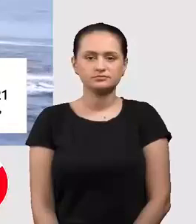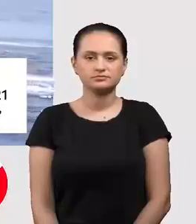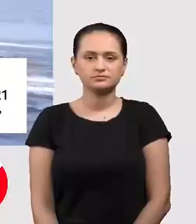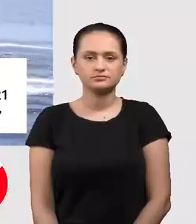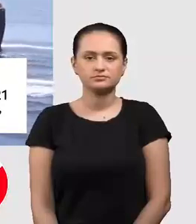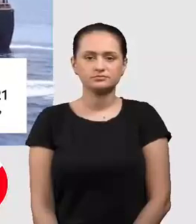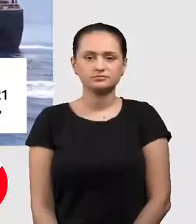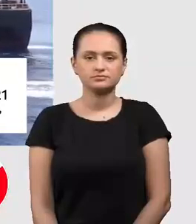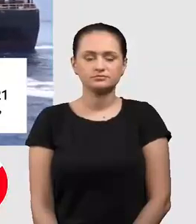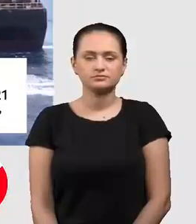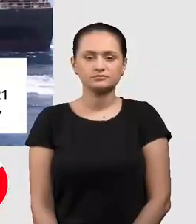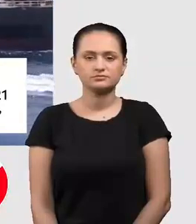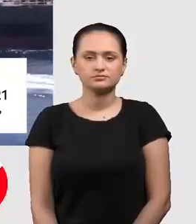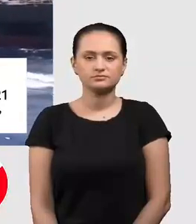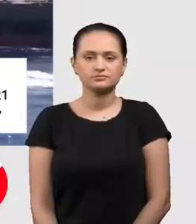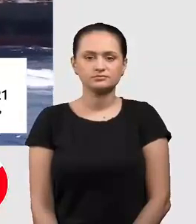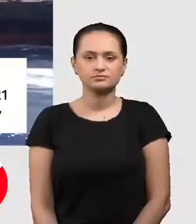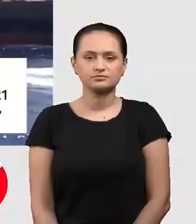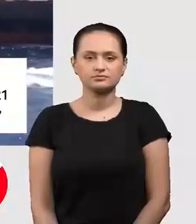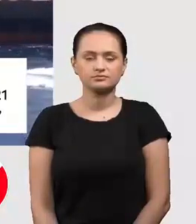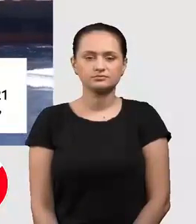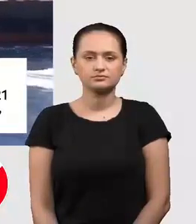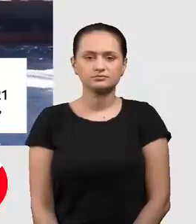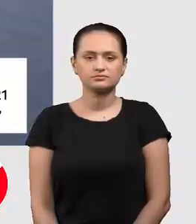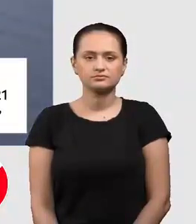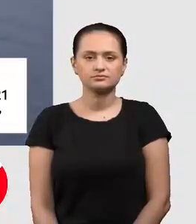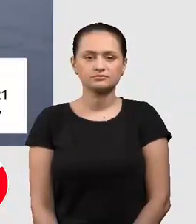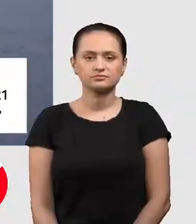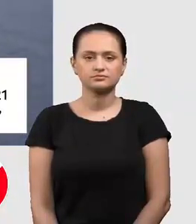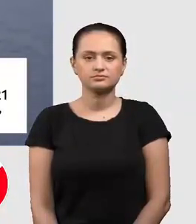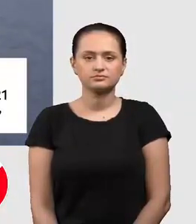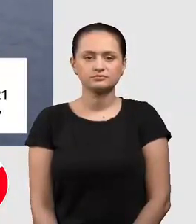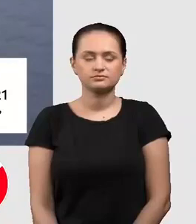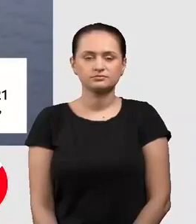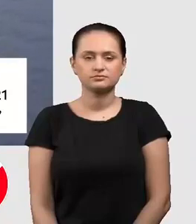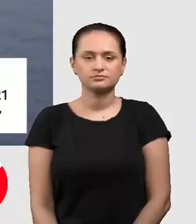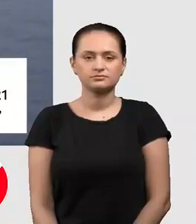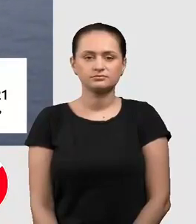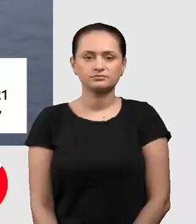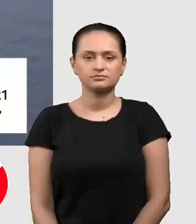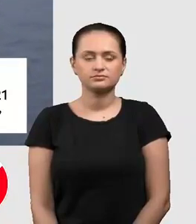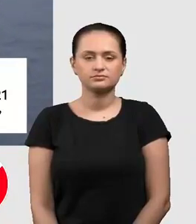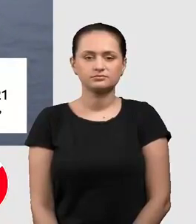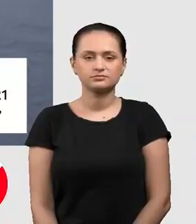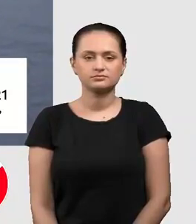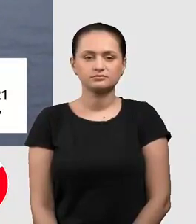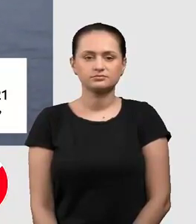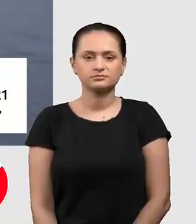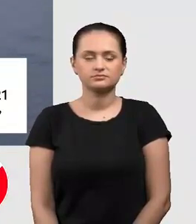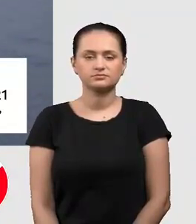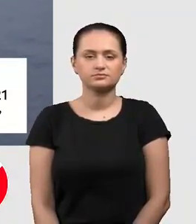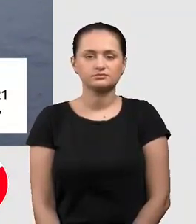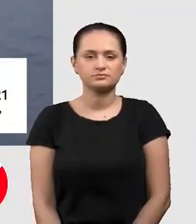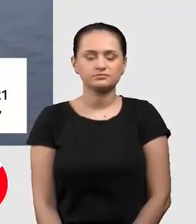de scurtă durată pentru protejarea acestor puncte importante ale economiei și ale navigației. Florin, vedem